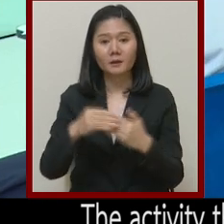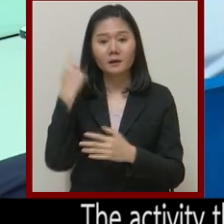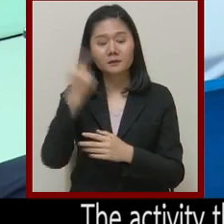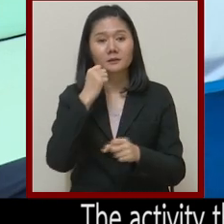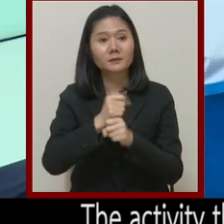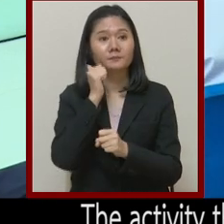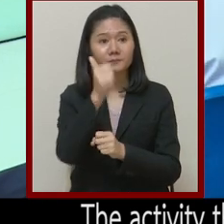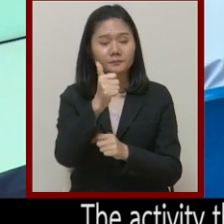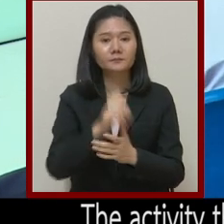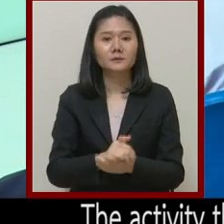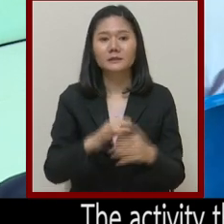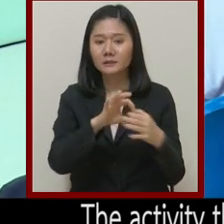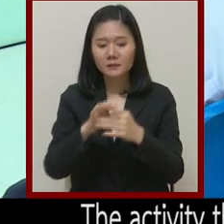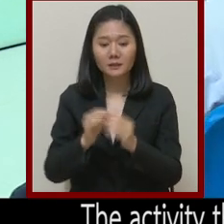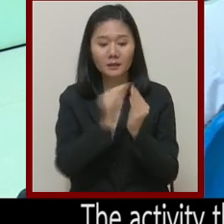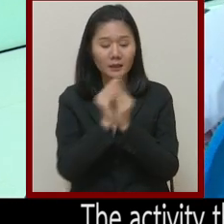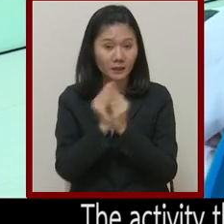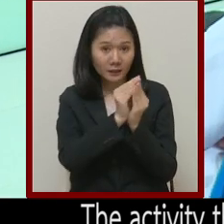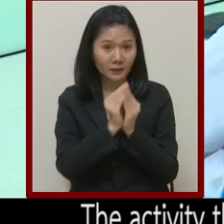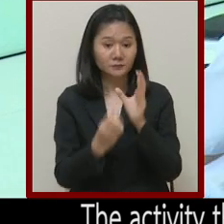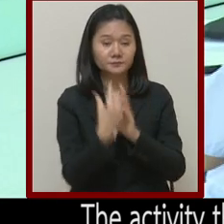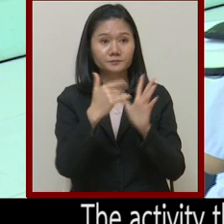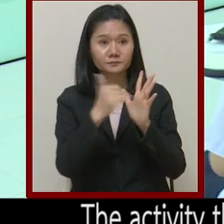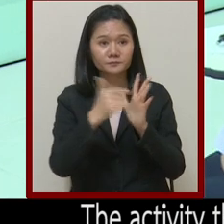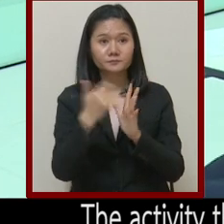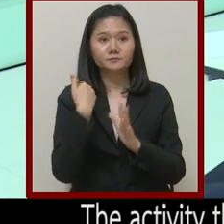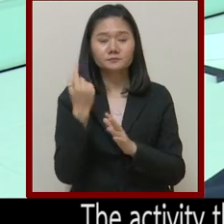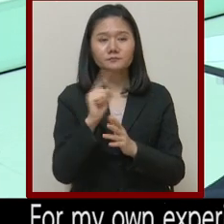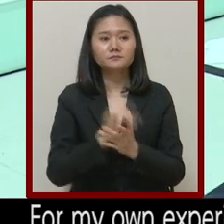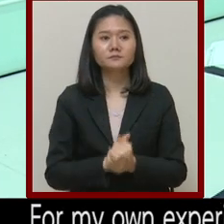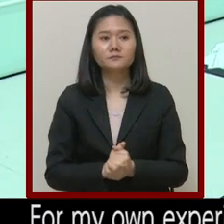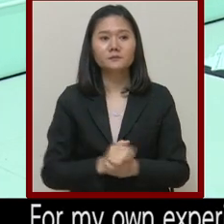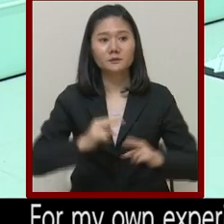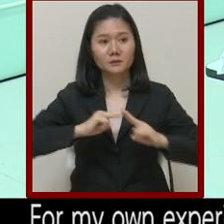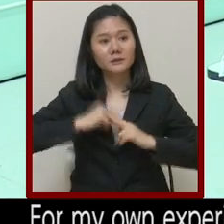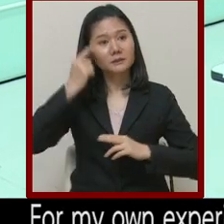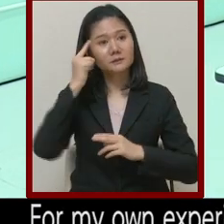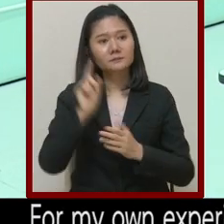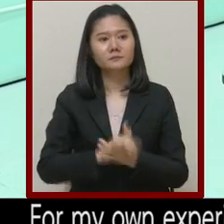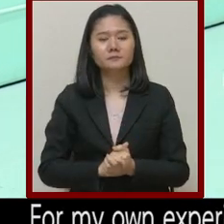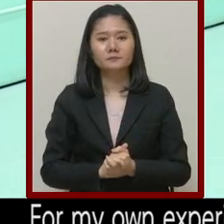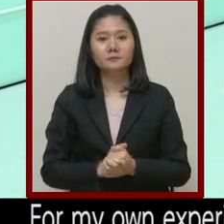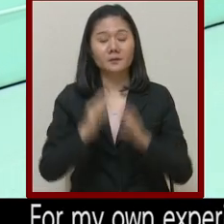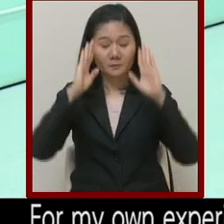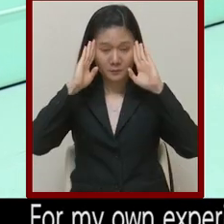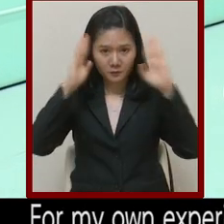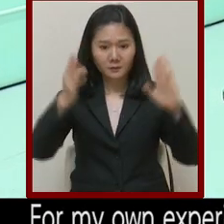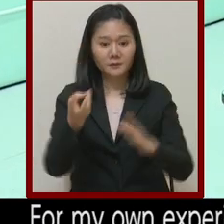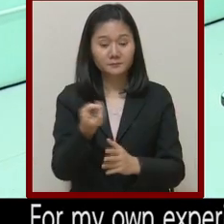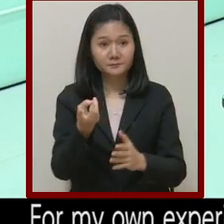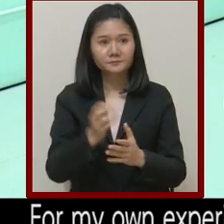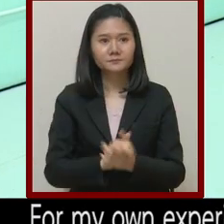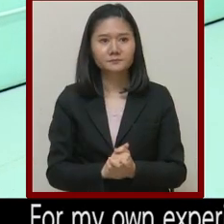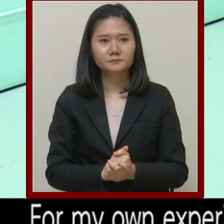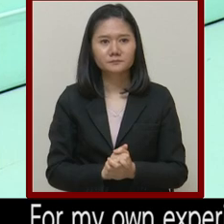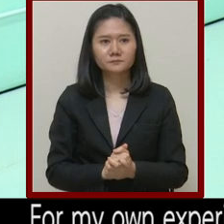ท่องเที่ยวเข้าไปทำได้ที่เกี่ยวกับอาหารสมุนไพรนะคะส่วนตัวครูเองเนี่ยก็มีประสบการณ์เล็กน้อย